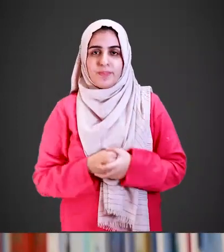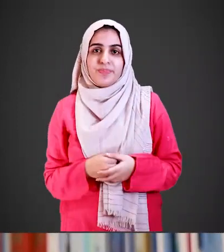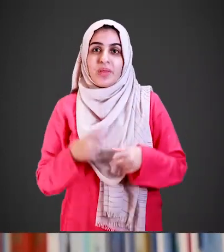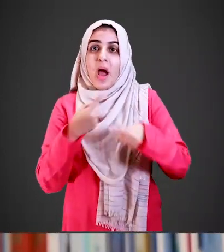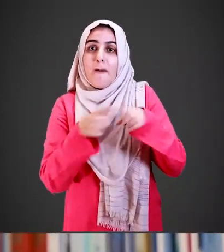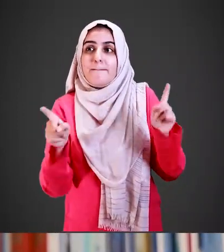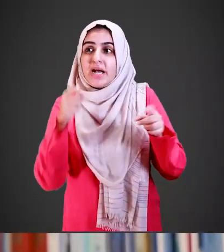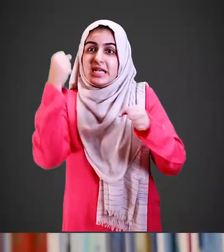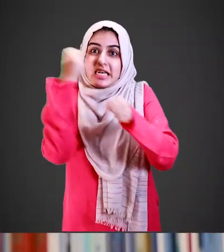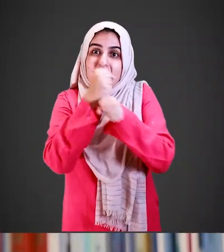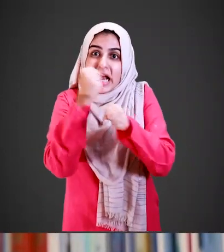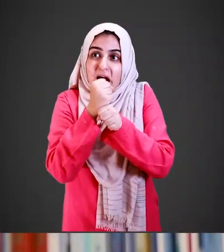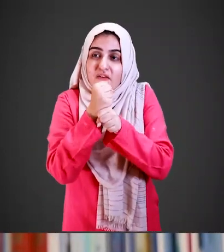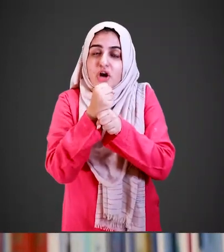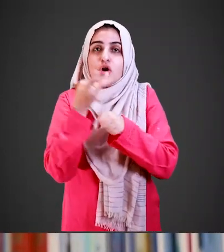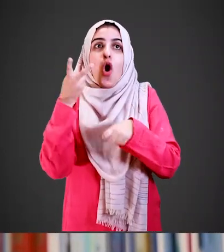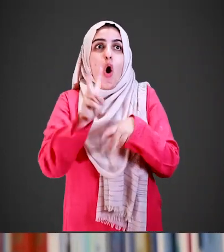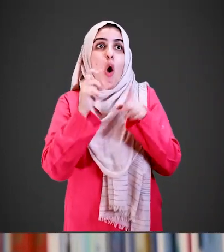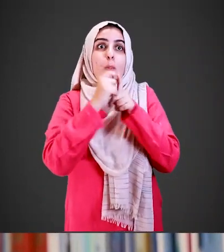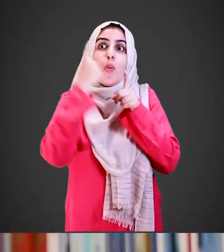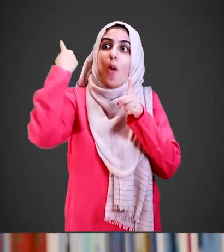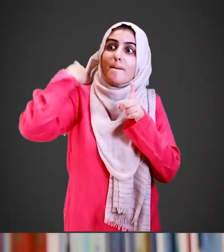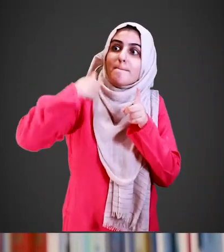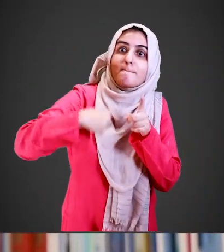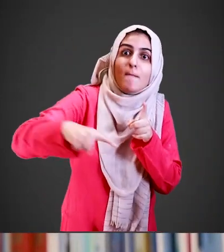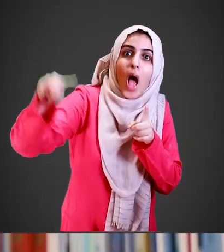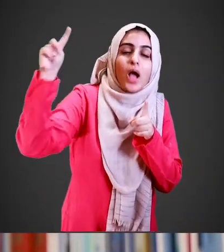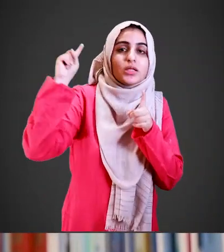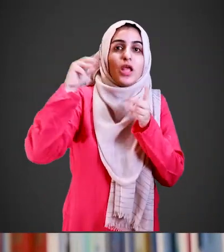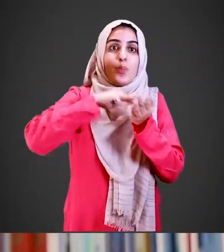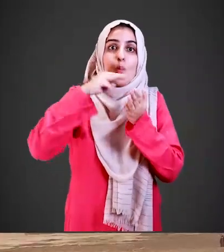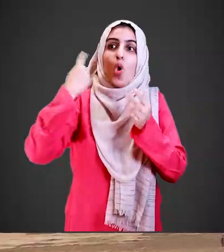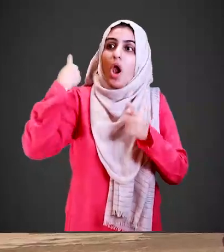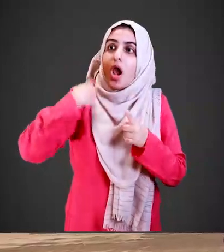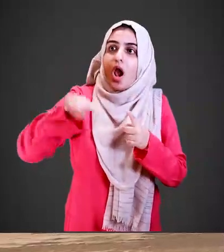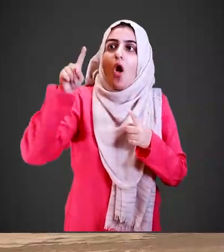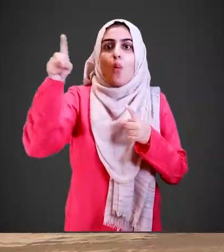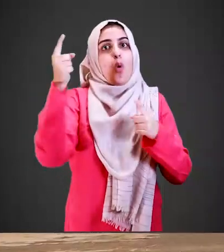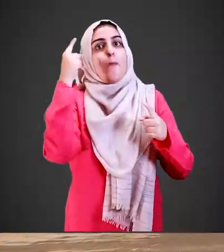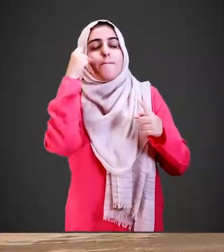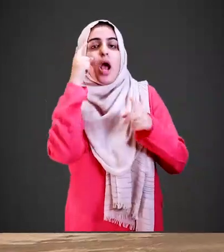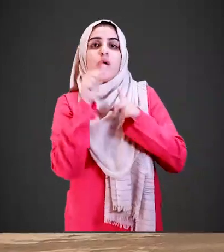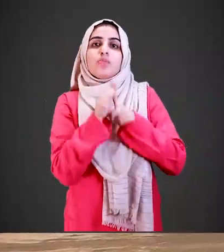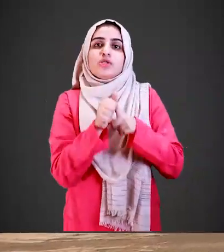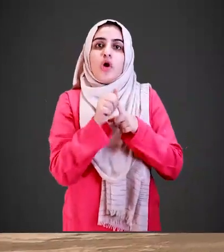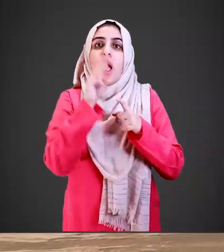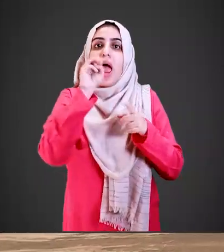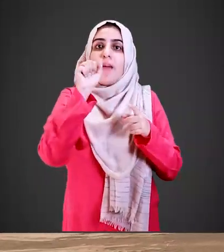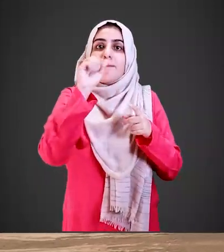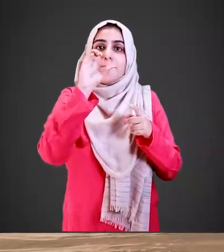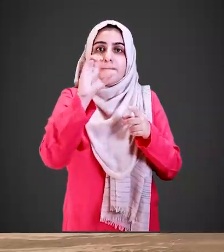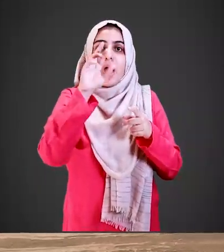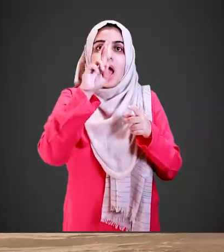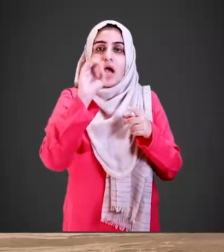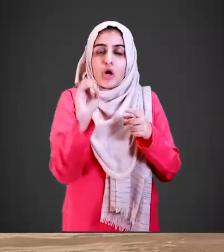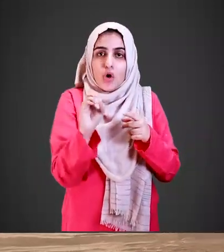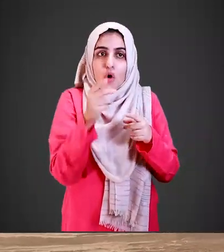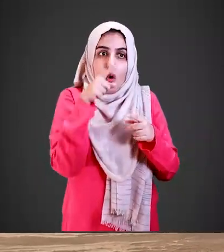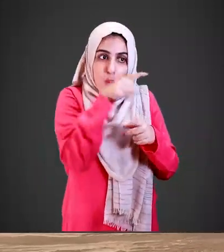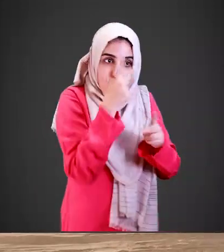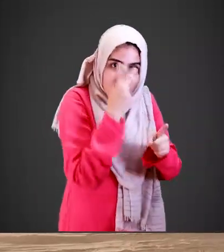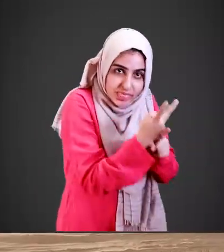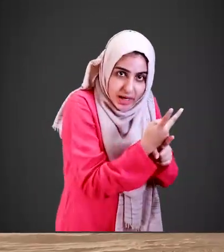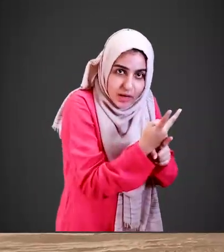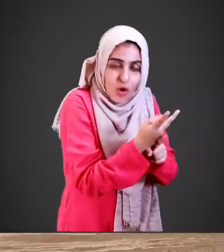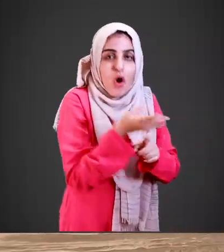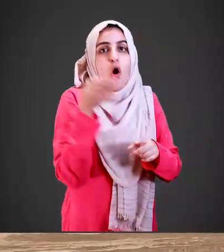جب گورنمنٹ کی یا کنٹری لیول پہ اکانومی کی بات ہوگی تو اس میں اس کو پتہ ہونا چاہیے کہ میکرو اکانومی کو دیکھتے ہوئے گورنمنٹ